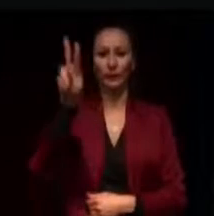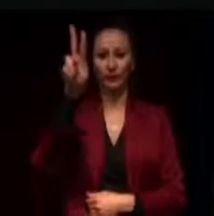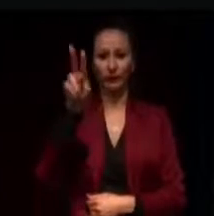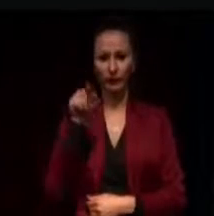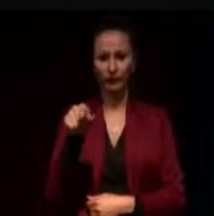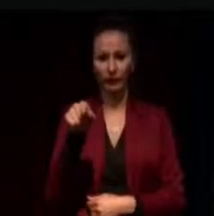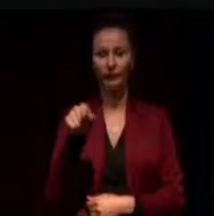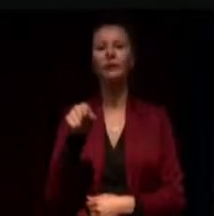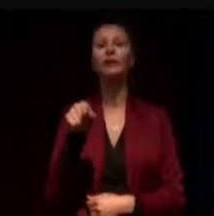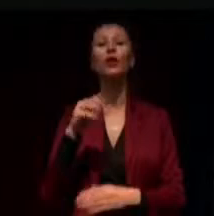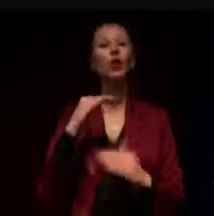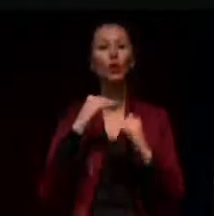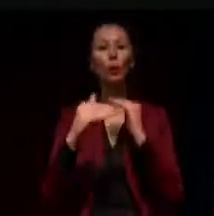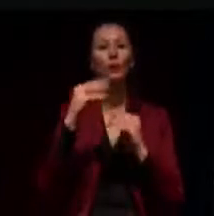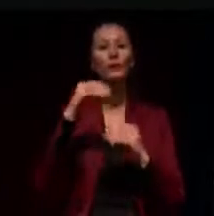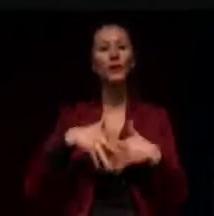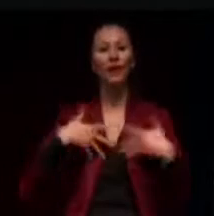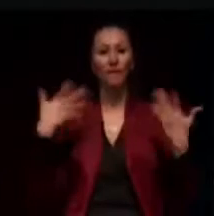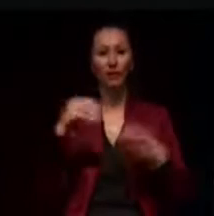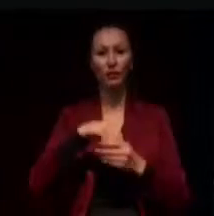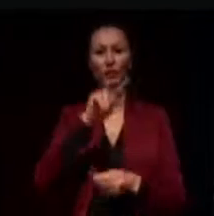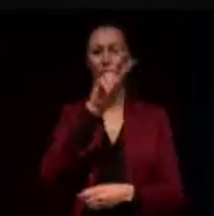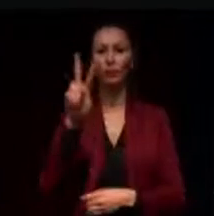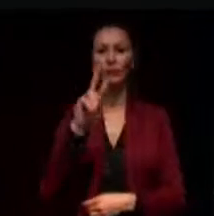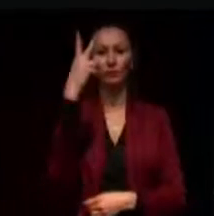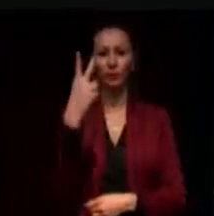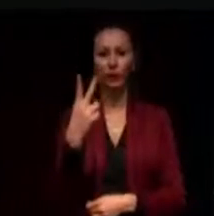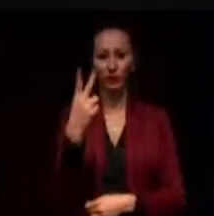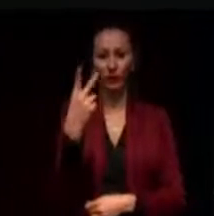%37'si. İskan ve toplum refahı hizmetleri